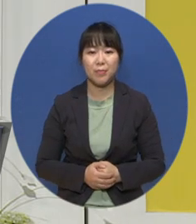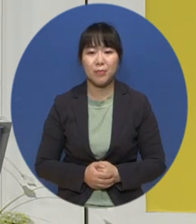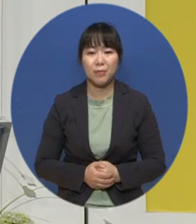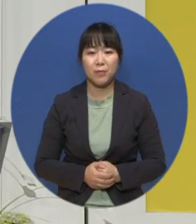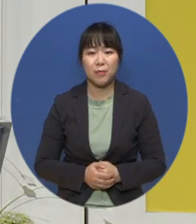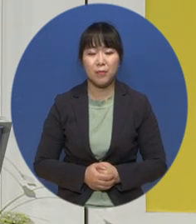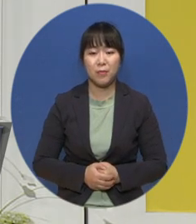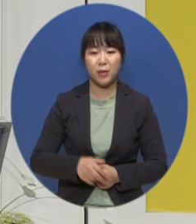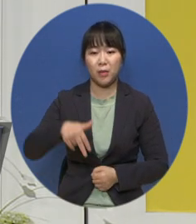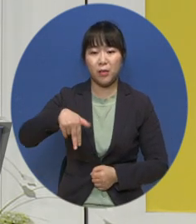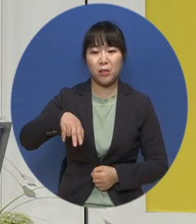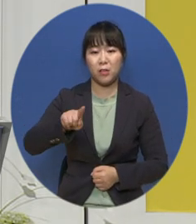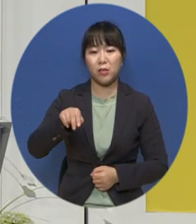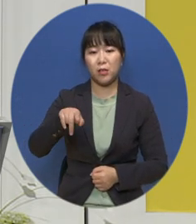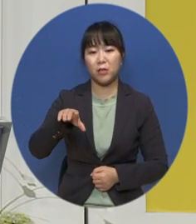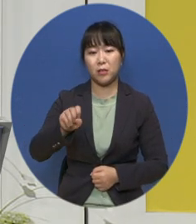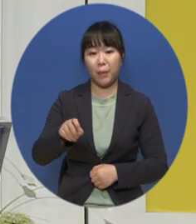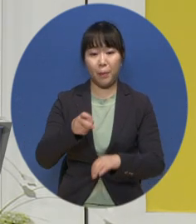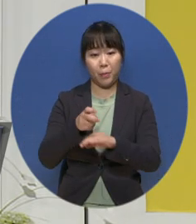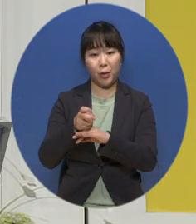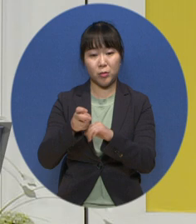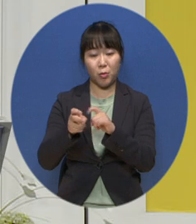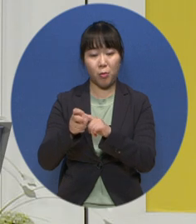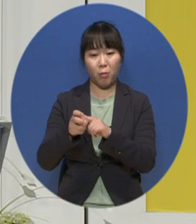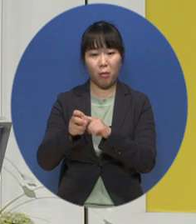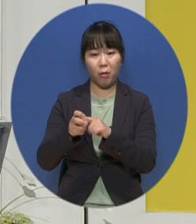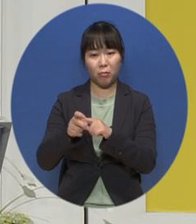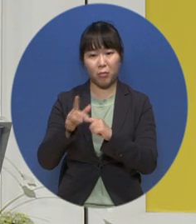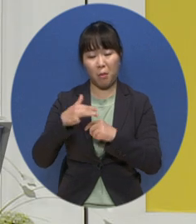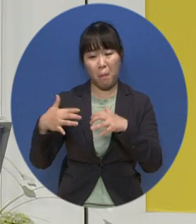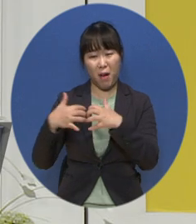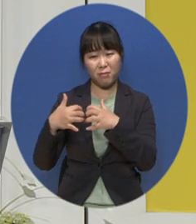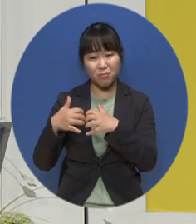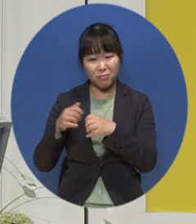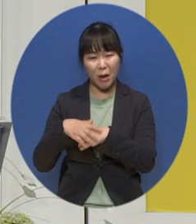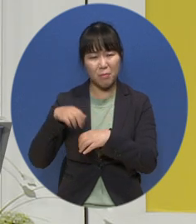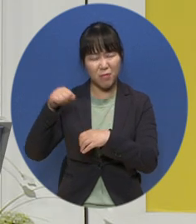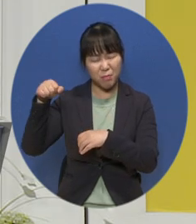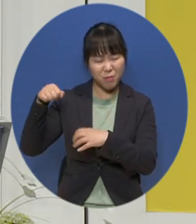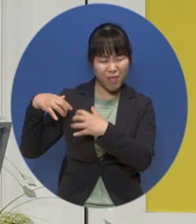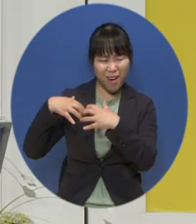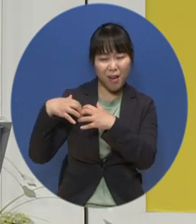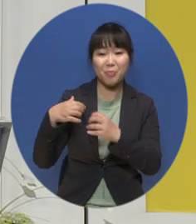아 저상버스 라고 한 것이 그때 왜 이제 전쟁을 해서 있느냐 며 는